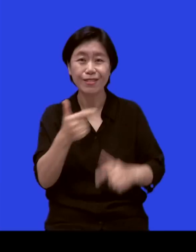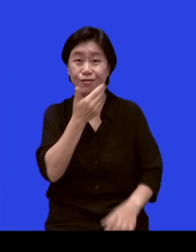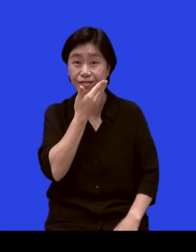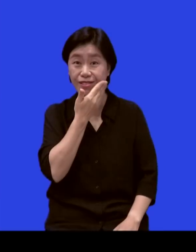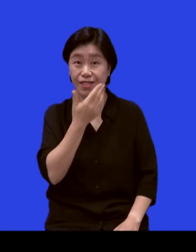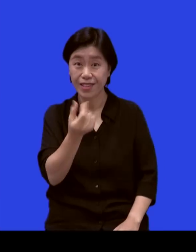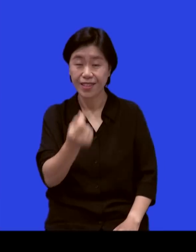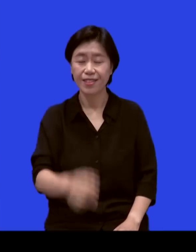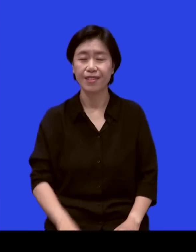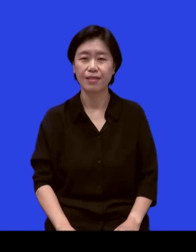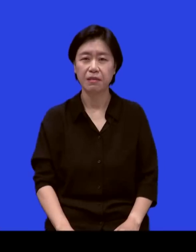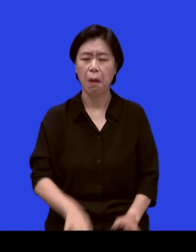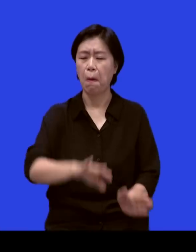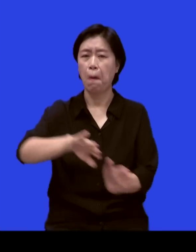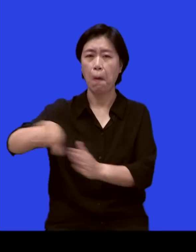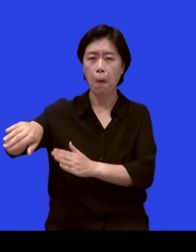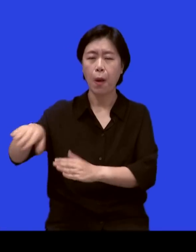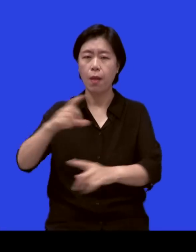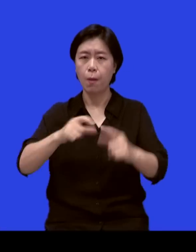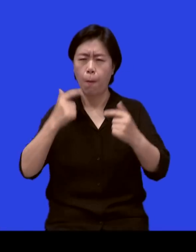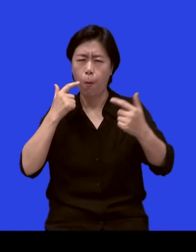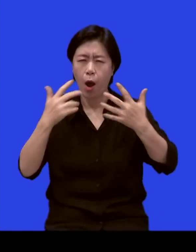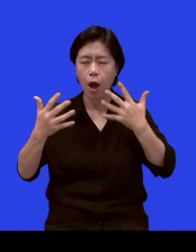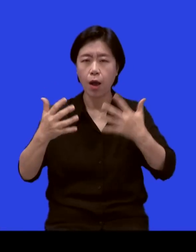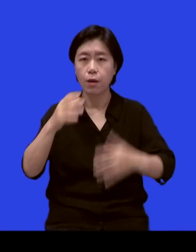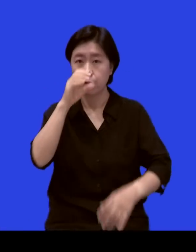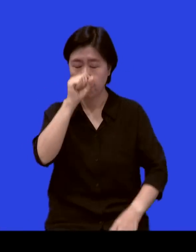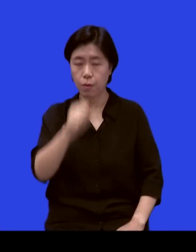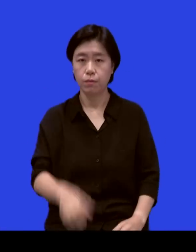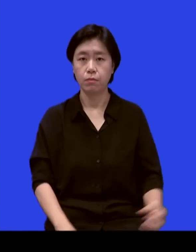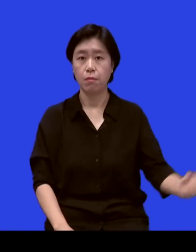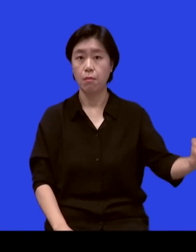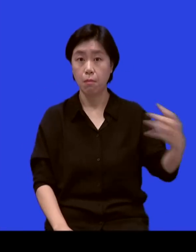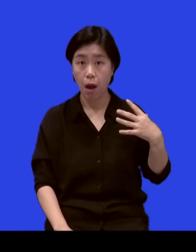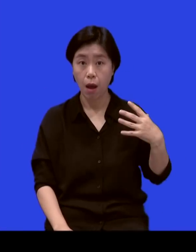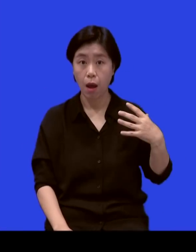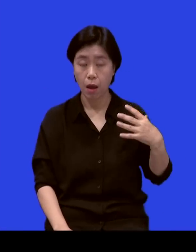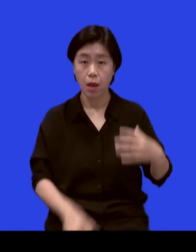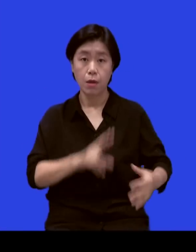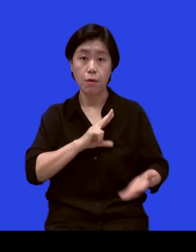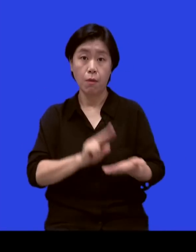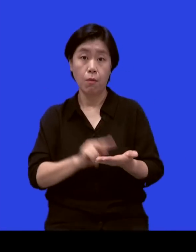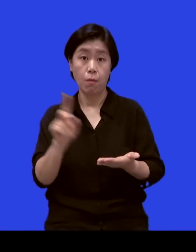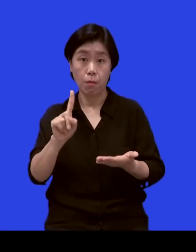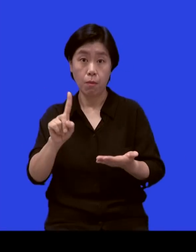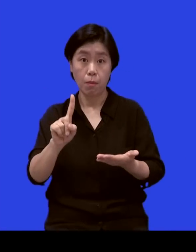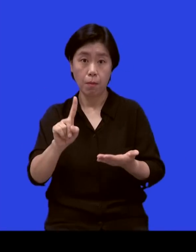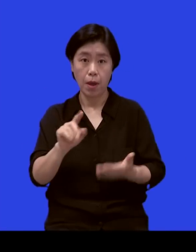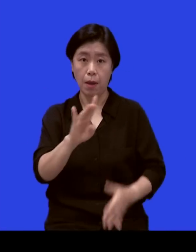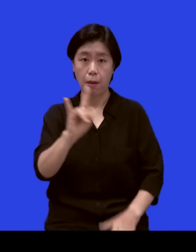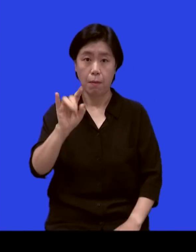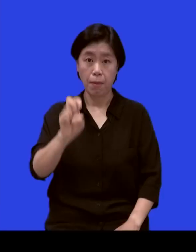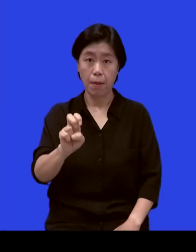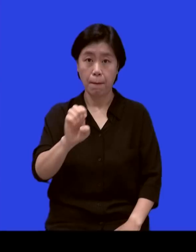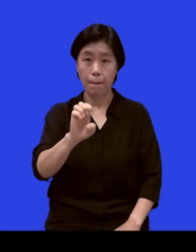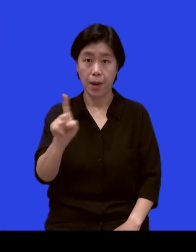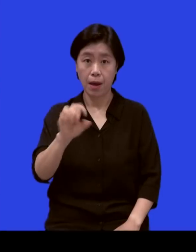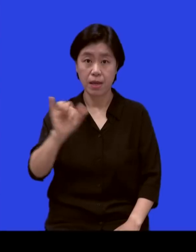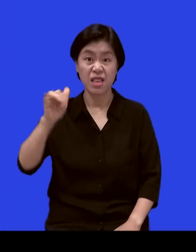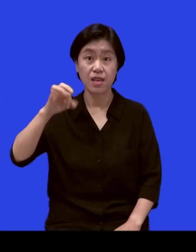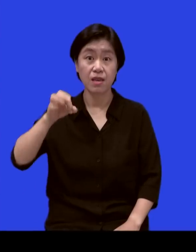예. 근데 이제 그것도 강렬한 거에서 멈추지 않고 정확하게 뱀파이어와 붉은 악마 이런